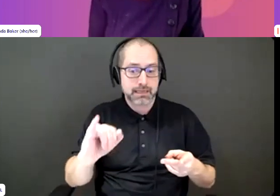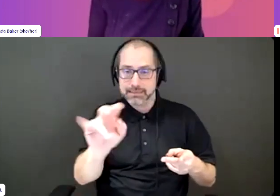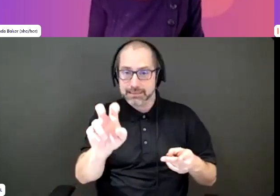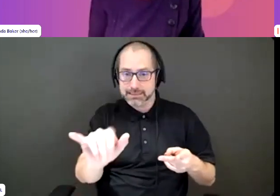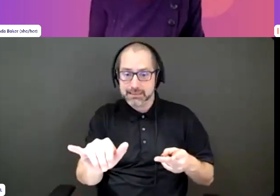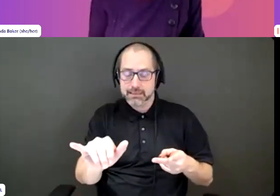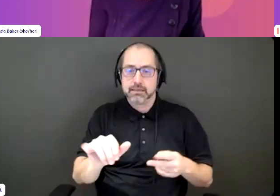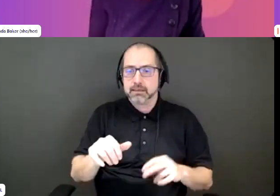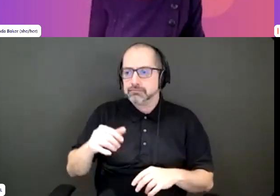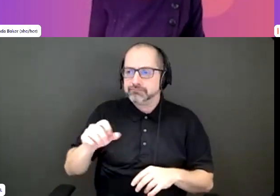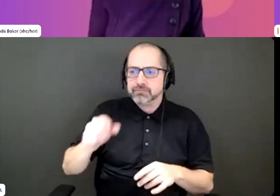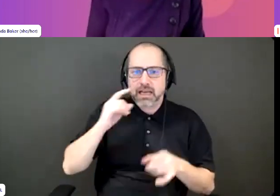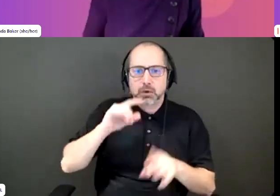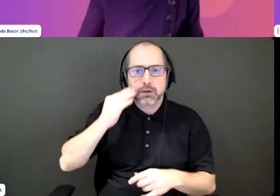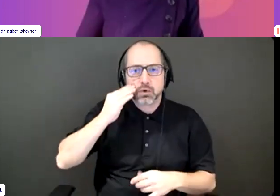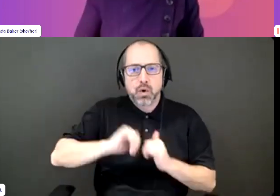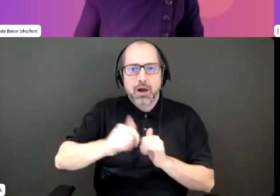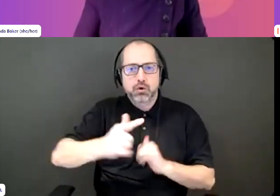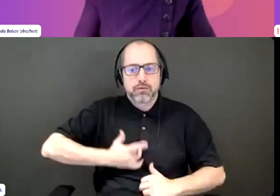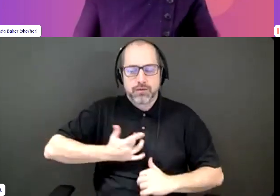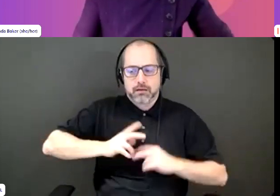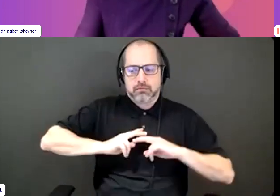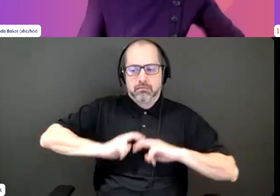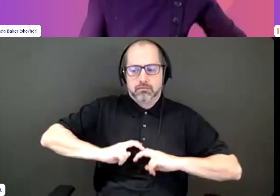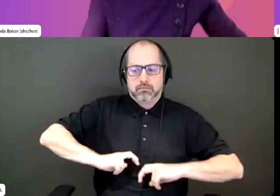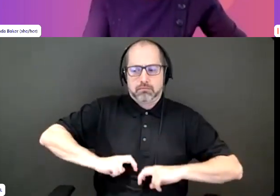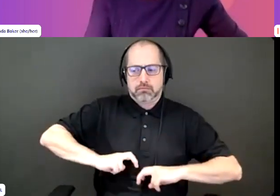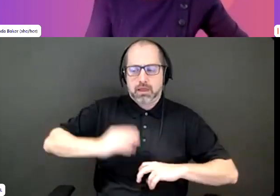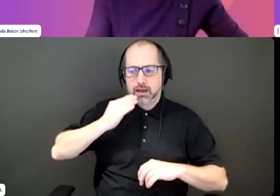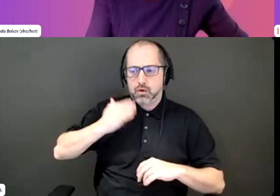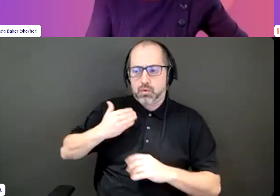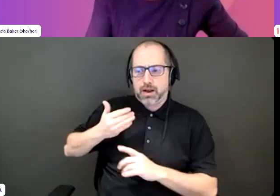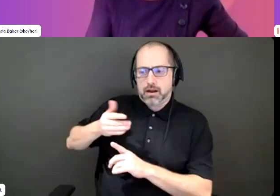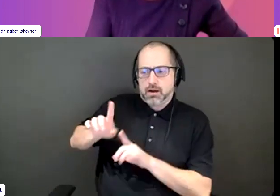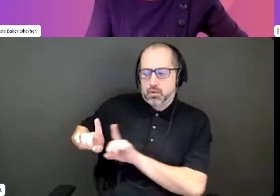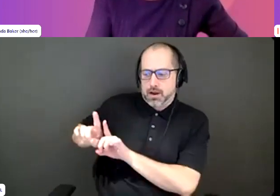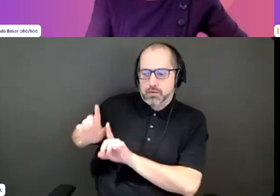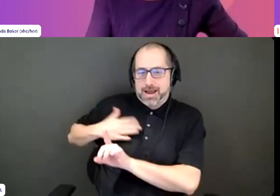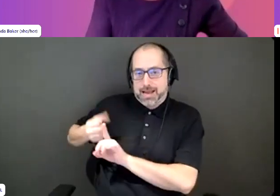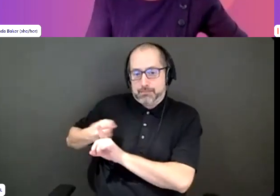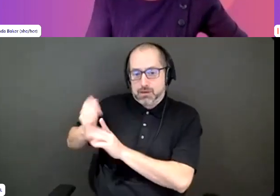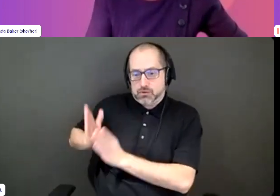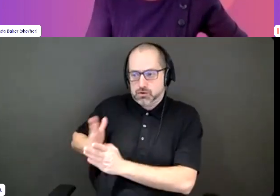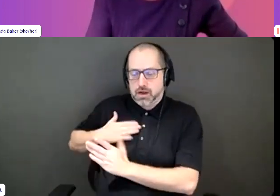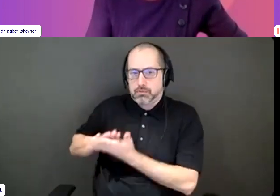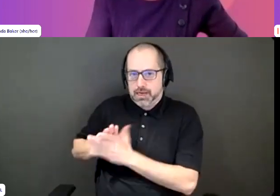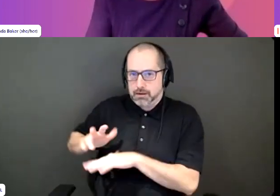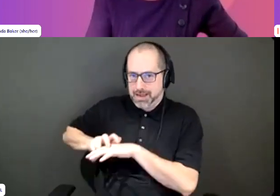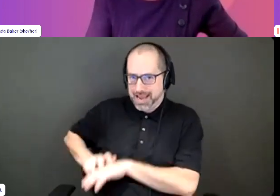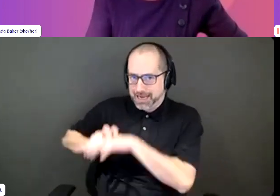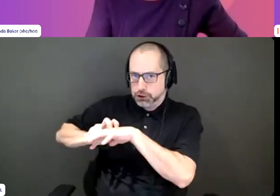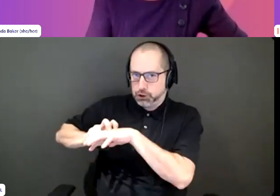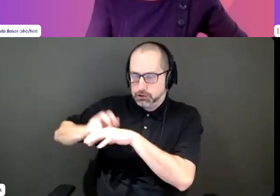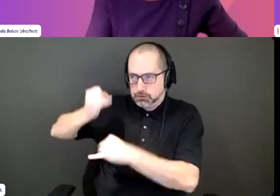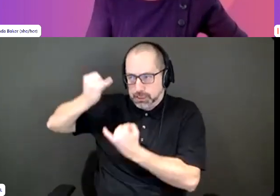il dit je suis d'accord de produire il faut voir il faut comprendre comment on fait ça lorsque moi j'étais autour de